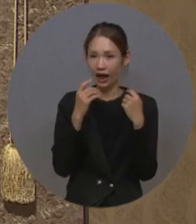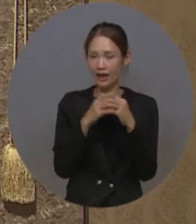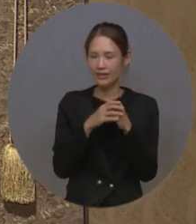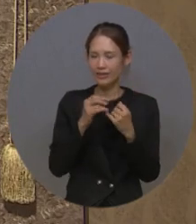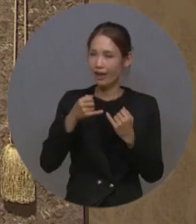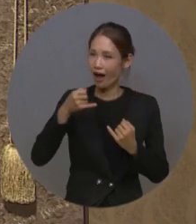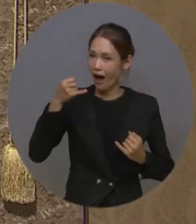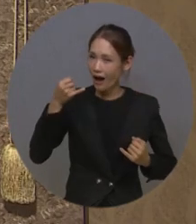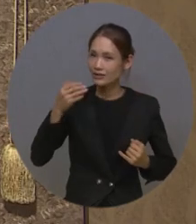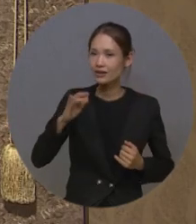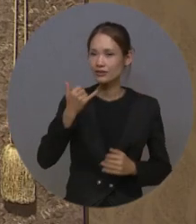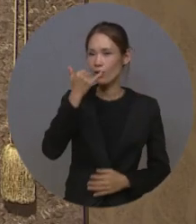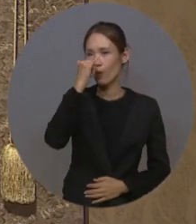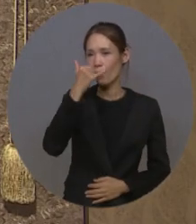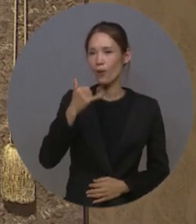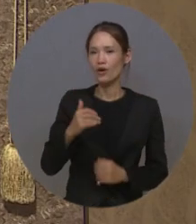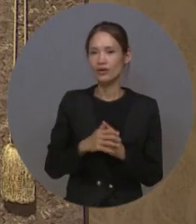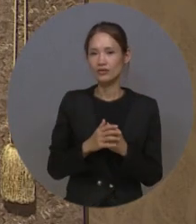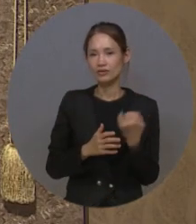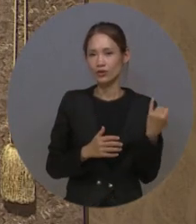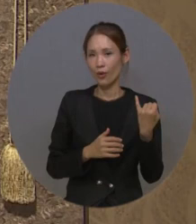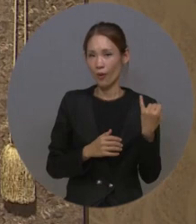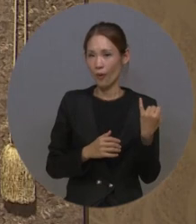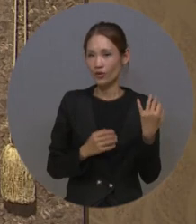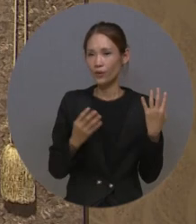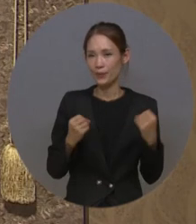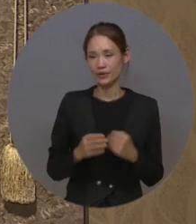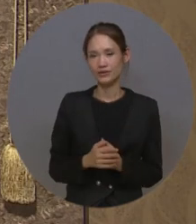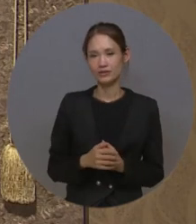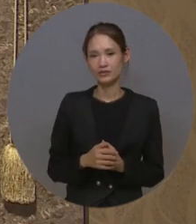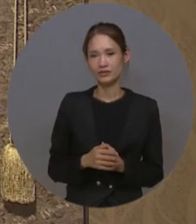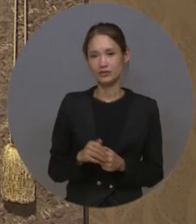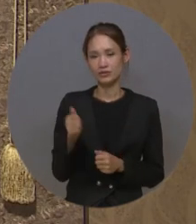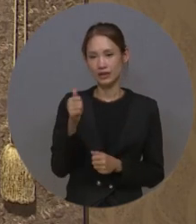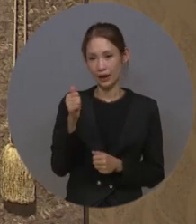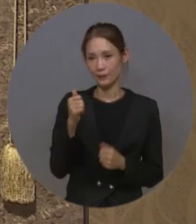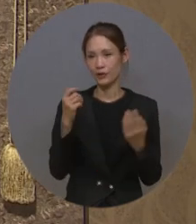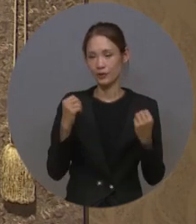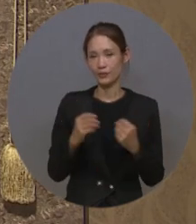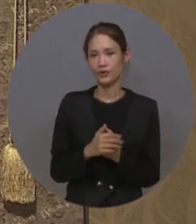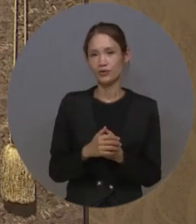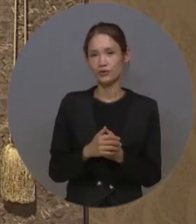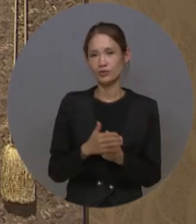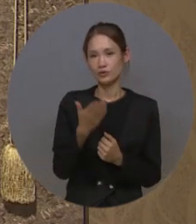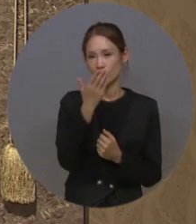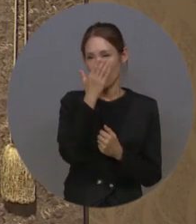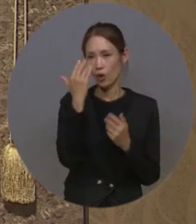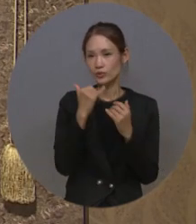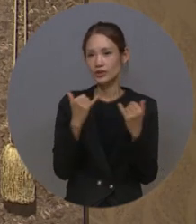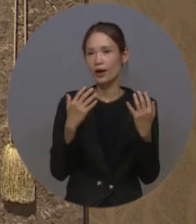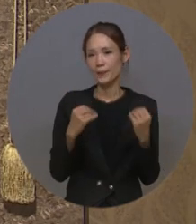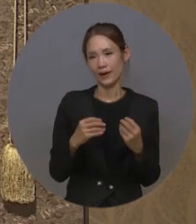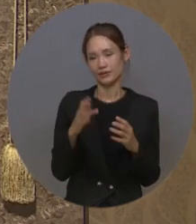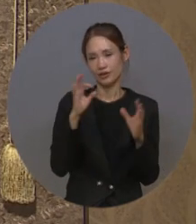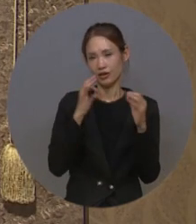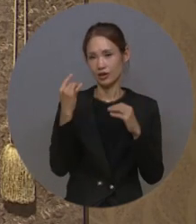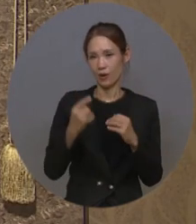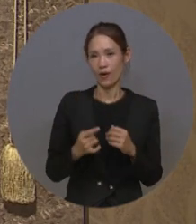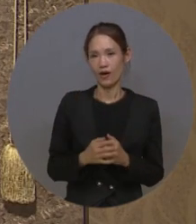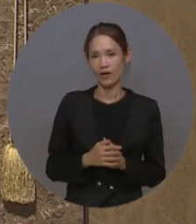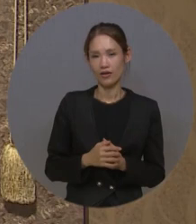사람 꽤 많아요. 아, 꼭 여성 여성들도 그렇고 예. 남자도 그렇고 젊은 친구들이 요즘 많이 와요.